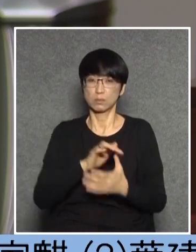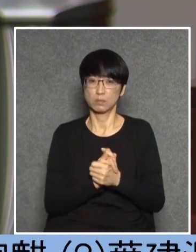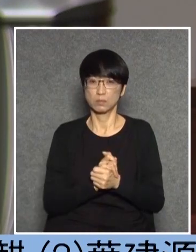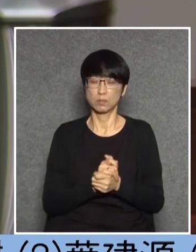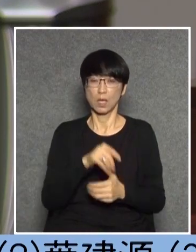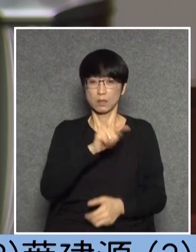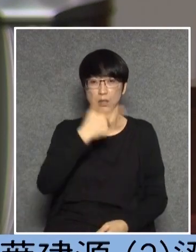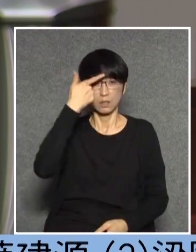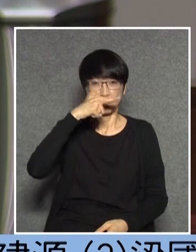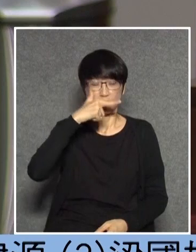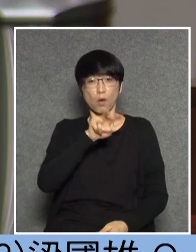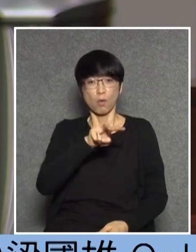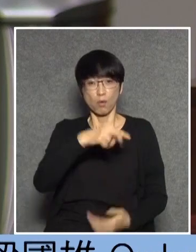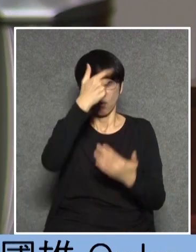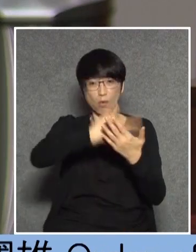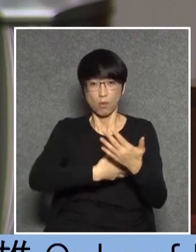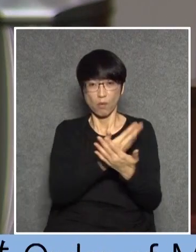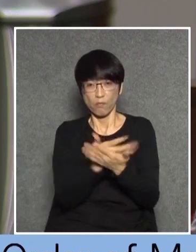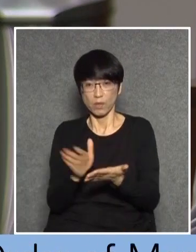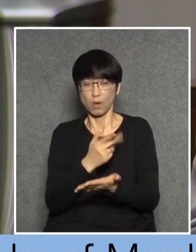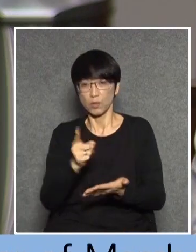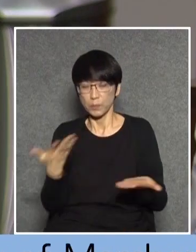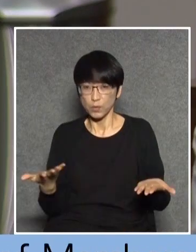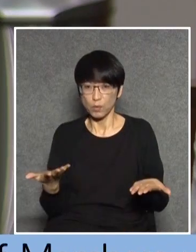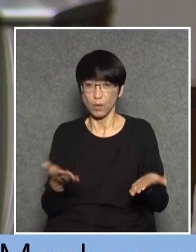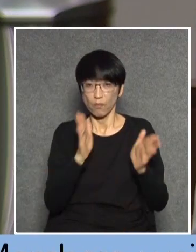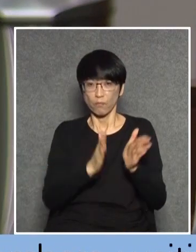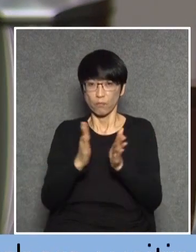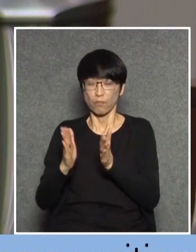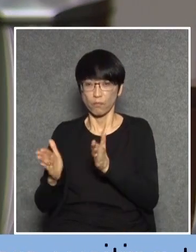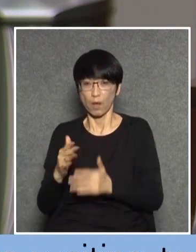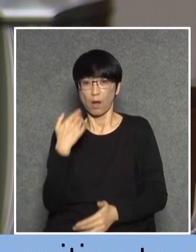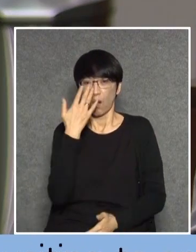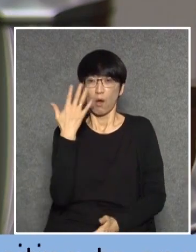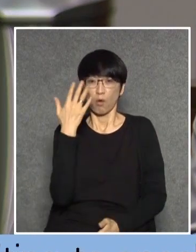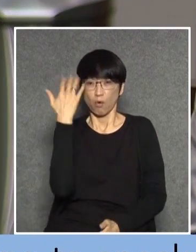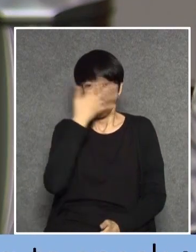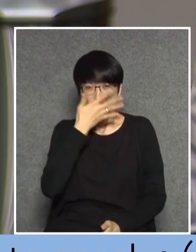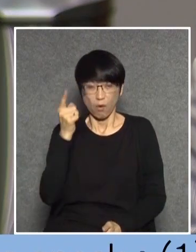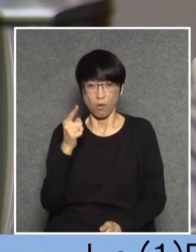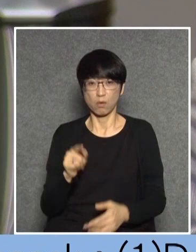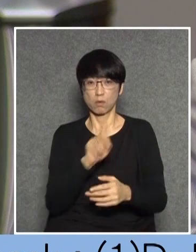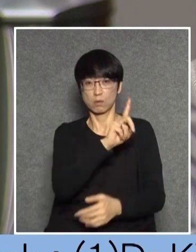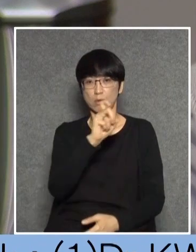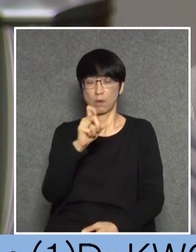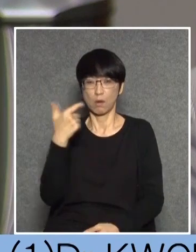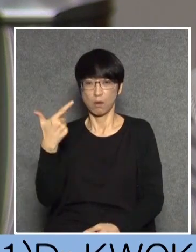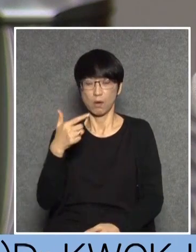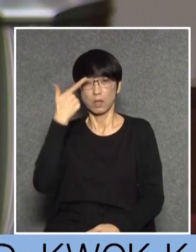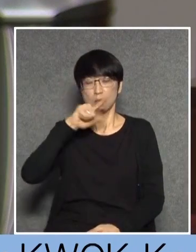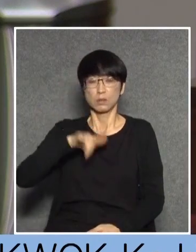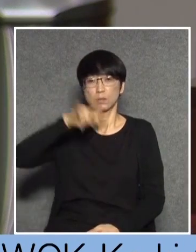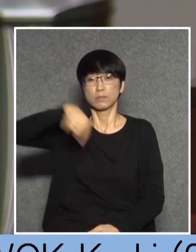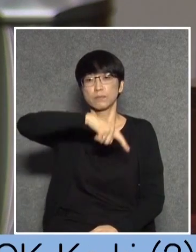新系統來控制的，是不是這樣？怎樣分階段法呢？又說不清楚。1998年新機場啟用，涉及整個機